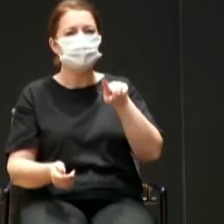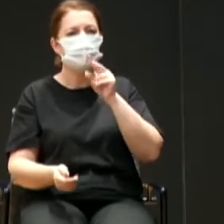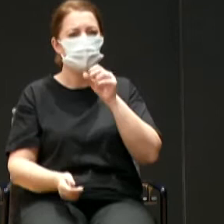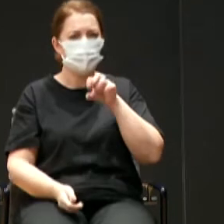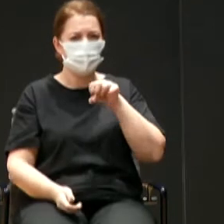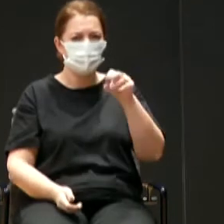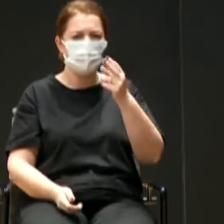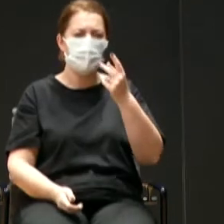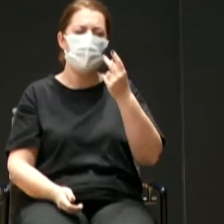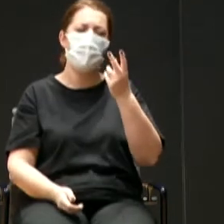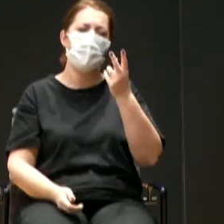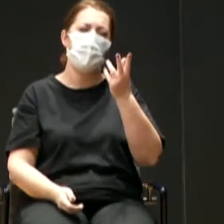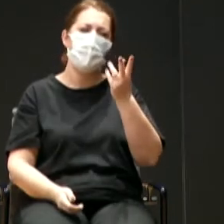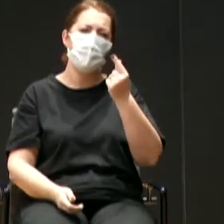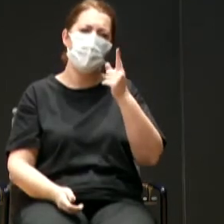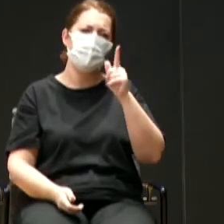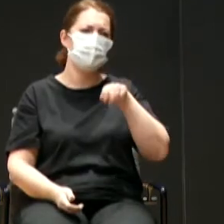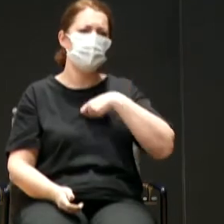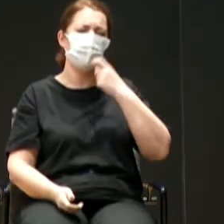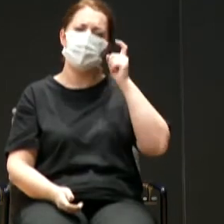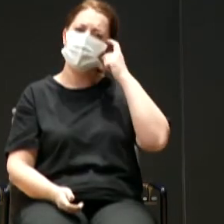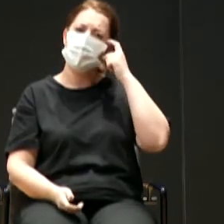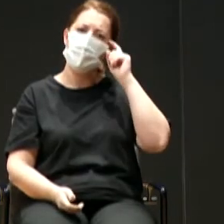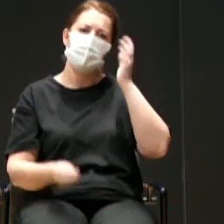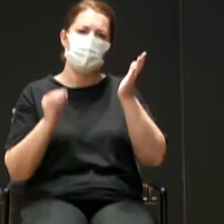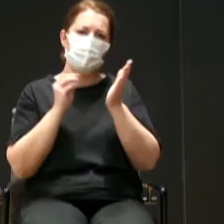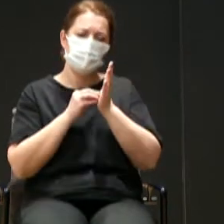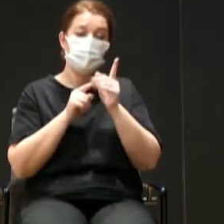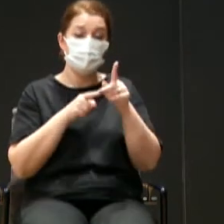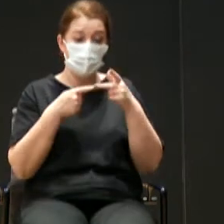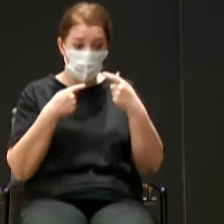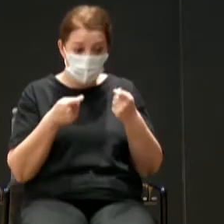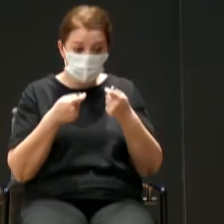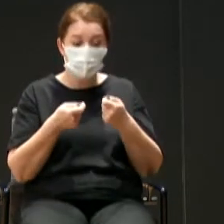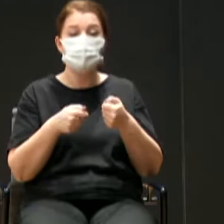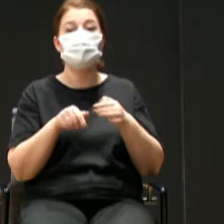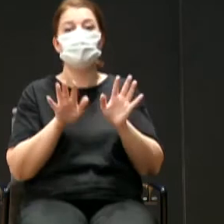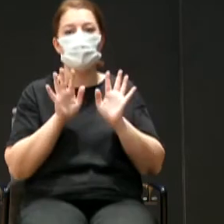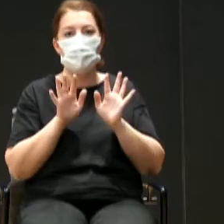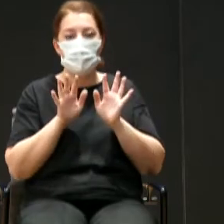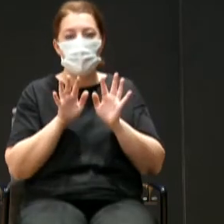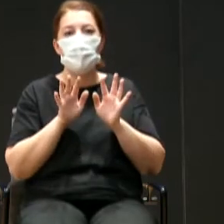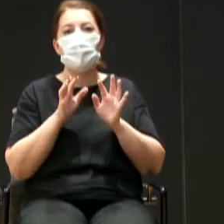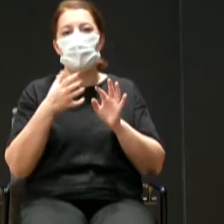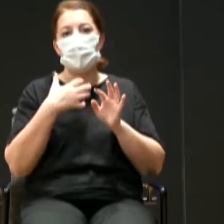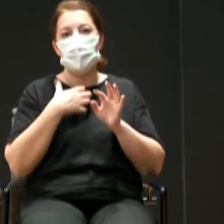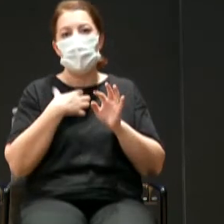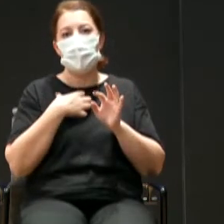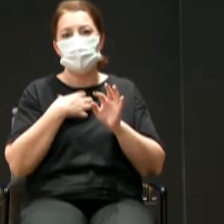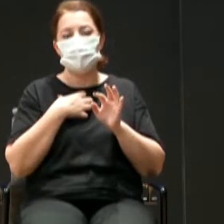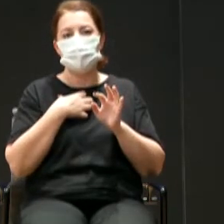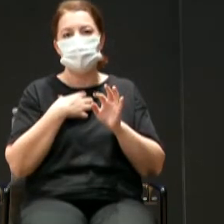bir rakam koyarsınız. Tahmini olarak bunu harcayıp harcamama sizin